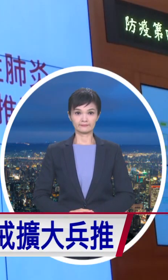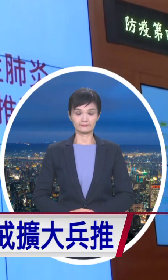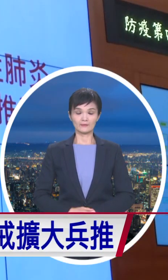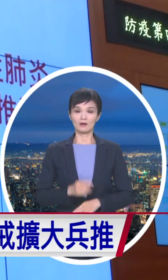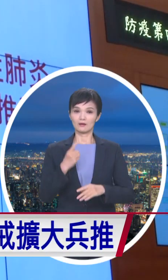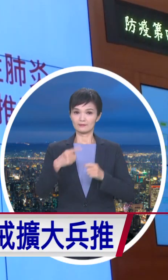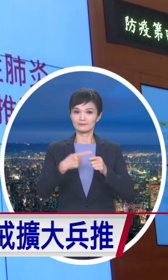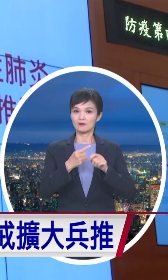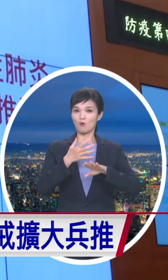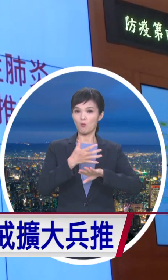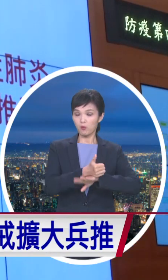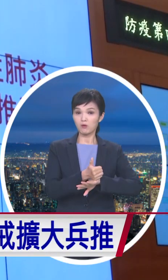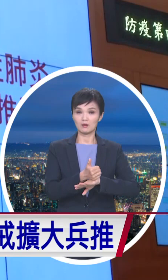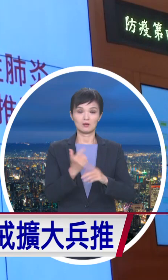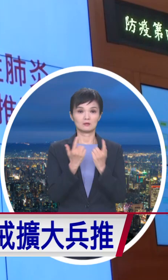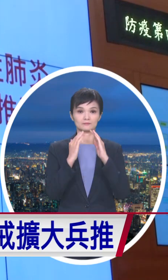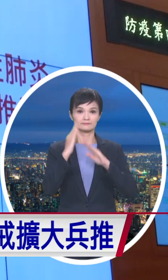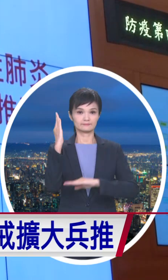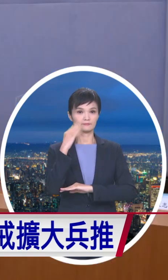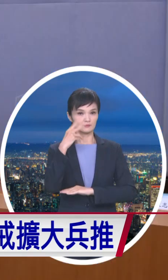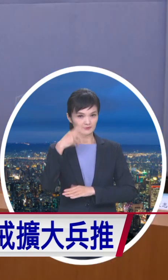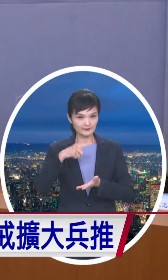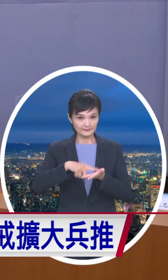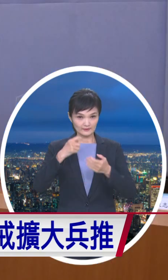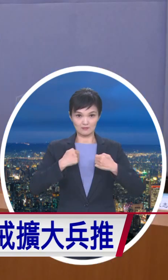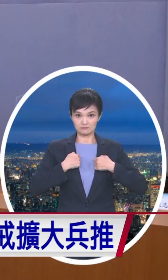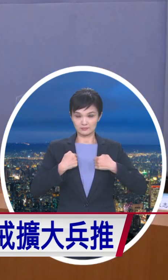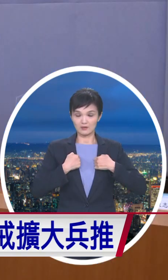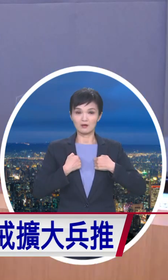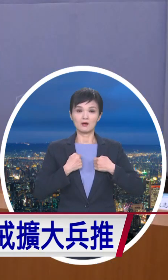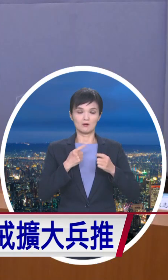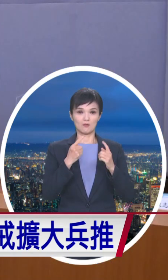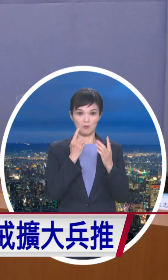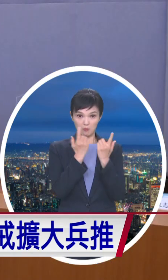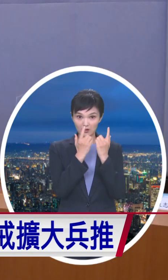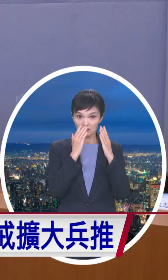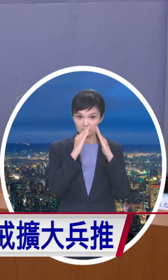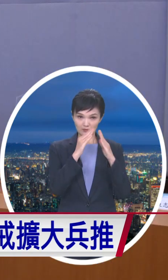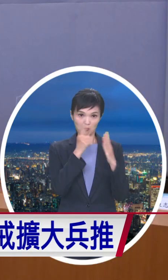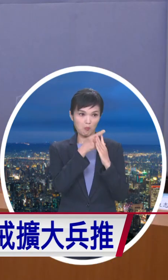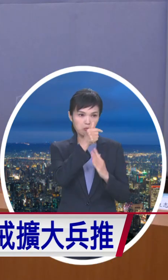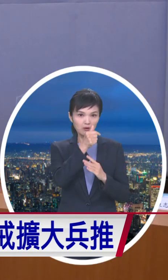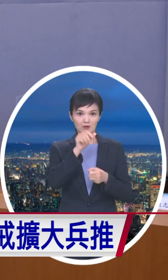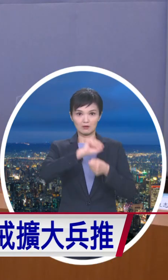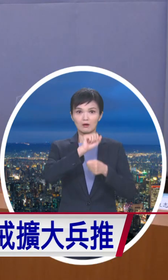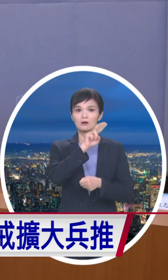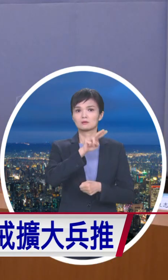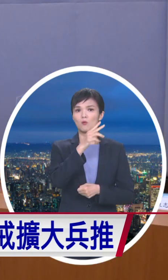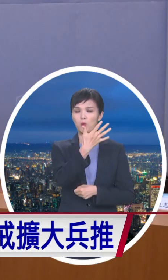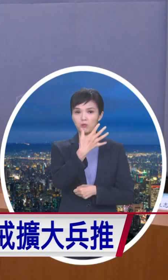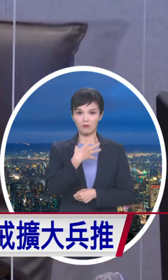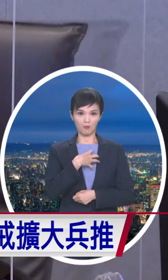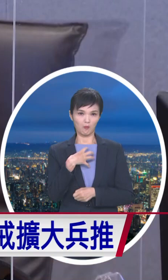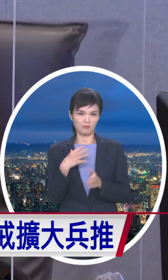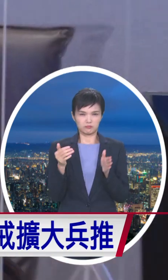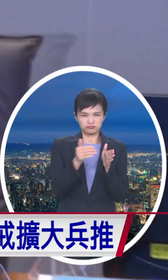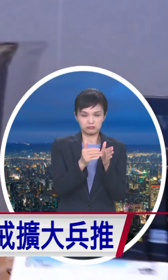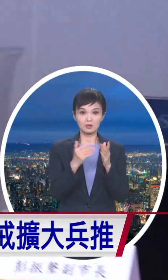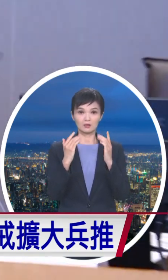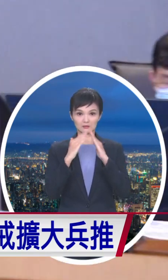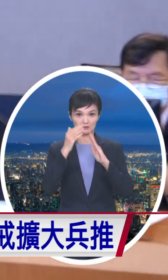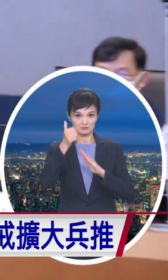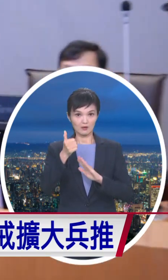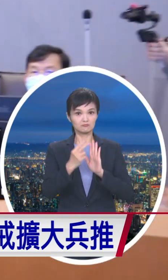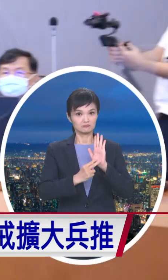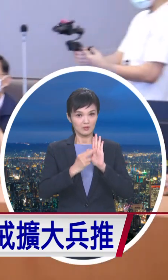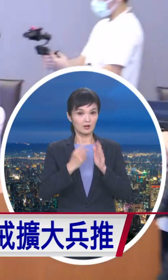时隔一年，北市府再度进行兵推，有鉴于北市本土确诊数累计超过2500人，危机就迫在眼前。市长柯文哲